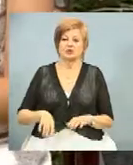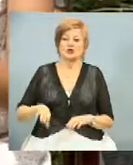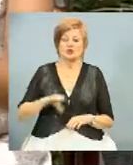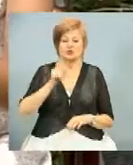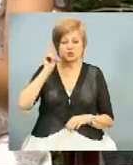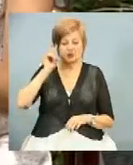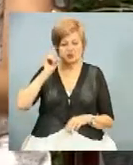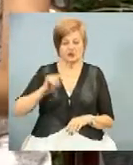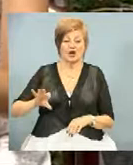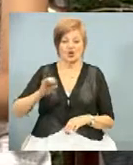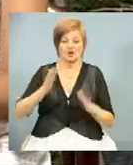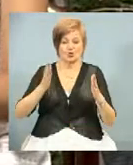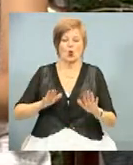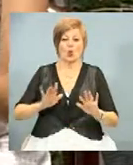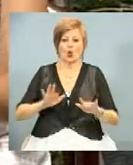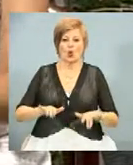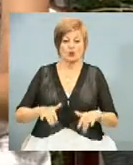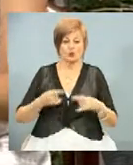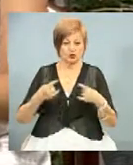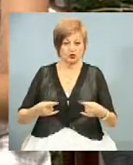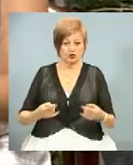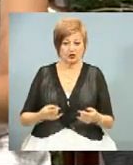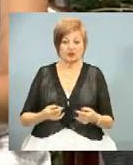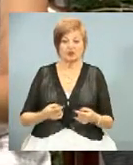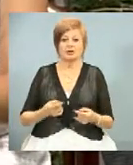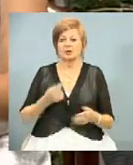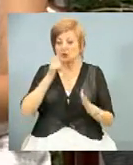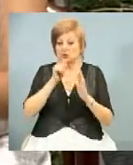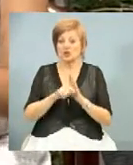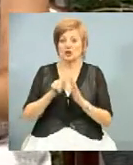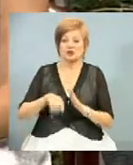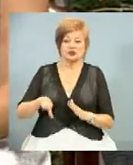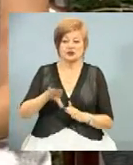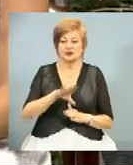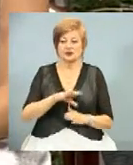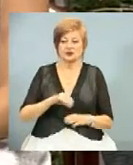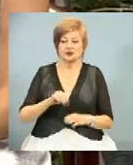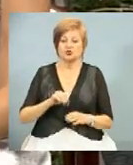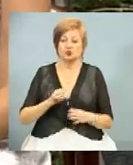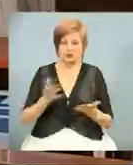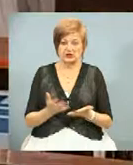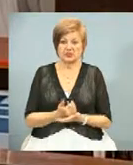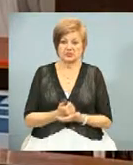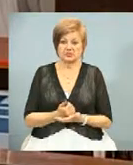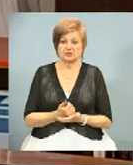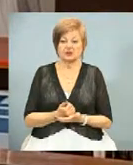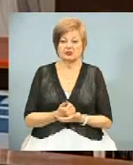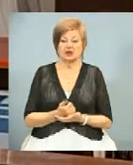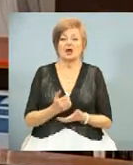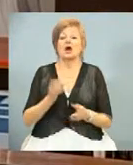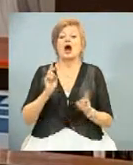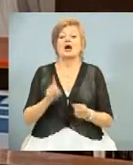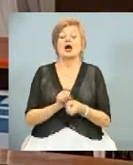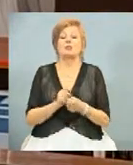про комп'ютер та як, що, куди пробратися і там, де чий комп'ютер знаходиться, вони можуть це все в інтернеті знайти. Як боротися